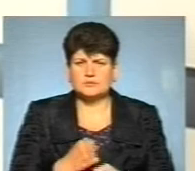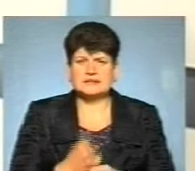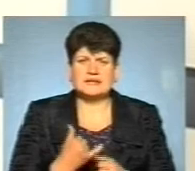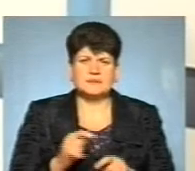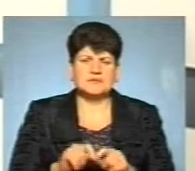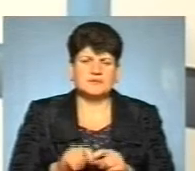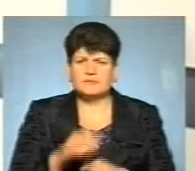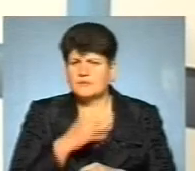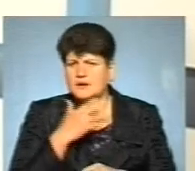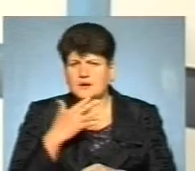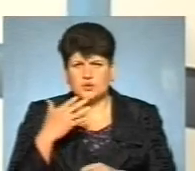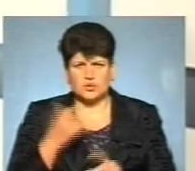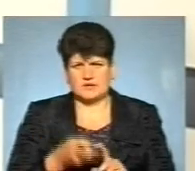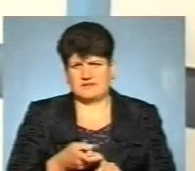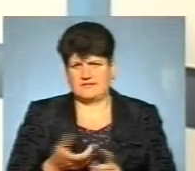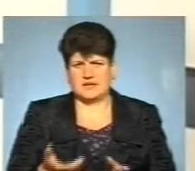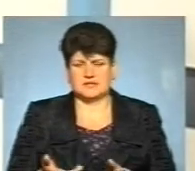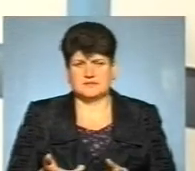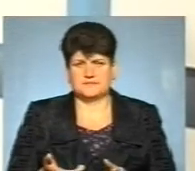діагностики багатьох інфекцій.